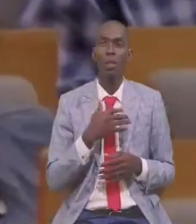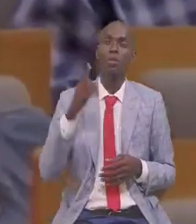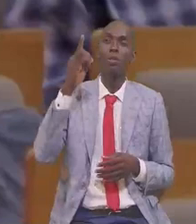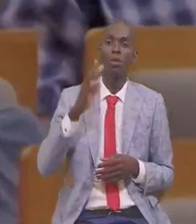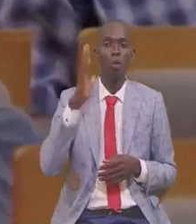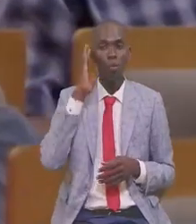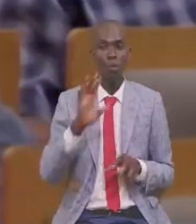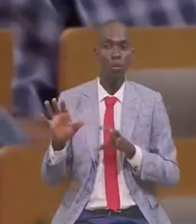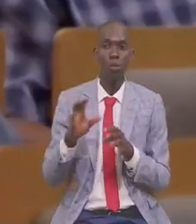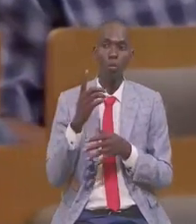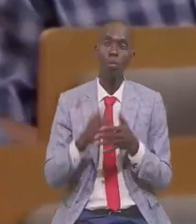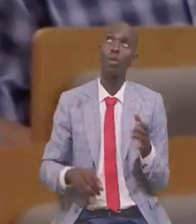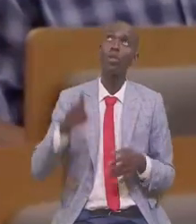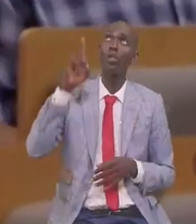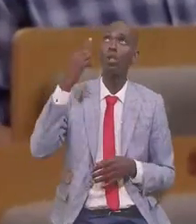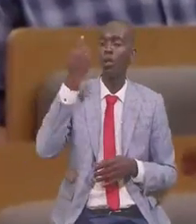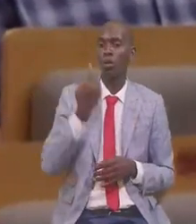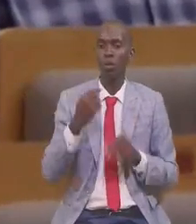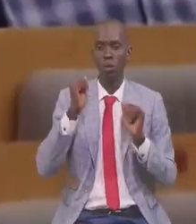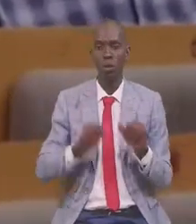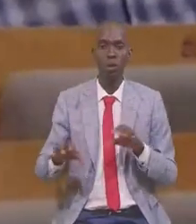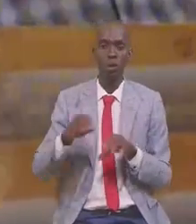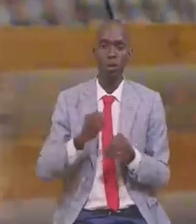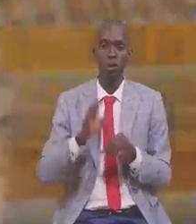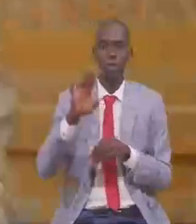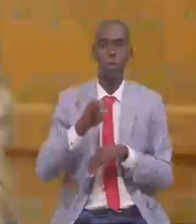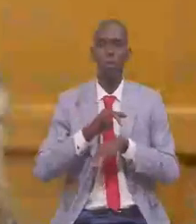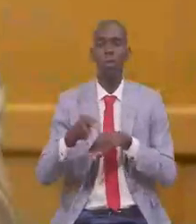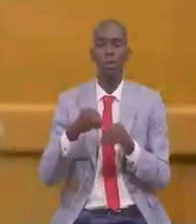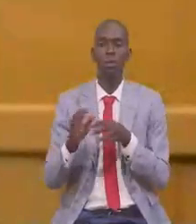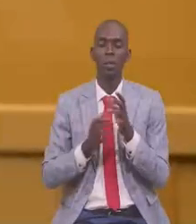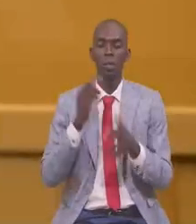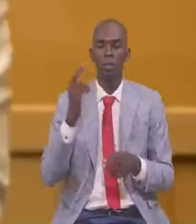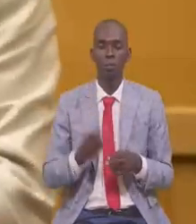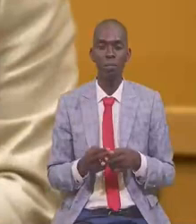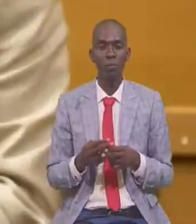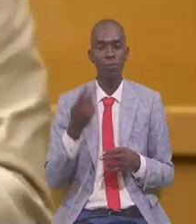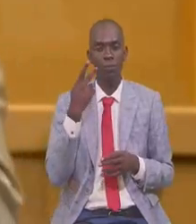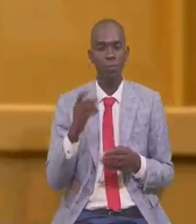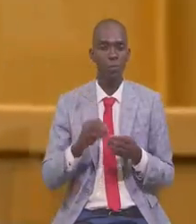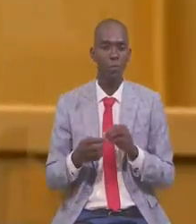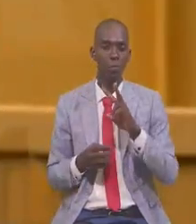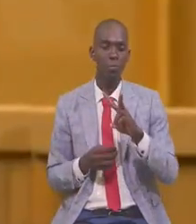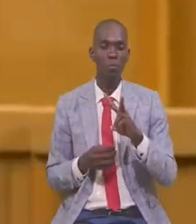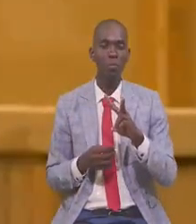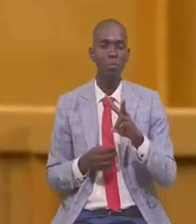que lui seul pourra faire dans ton ministère au nom de Jésus. Voyons le deuxième élément maintenant.